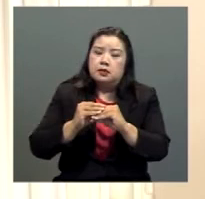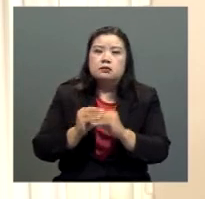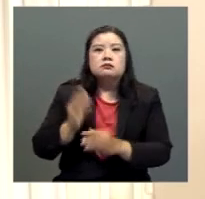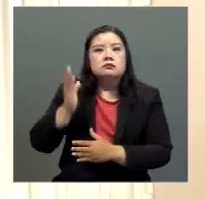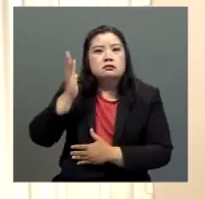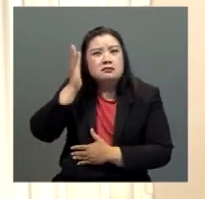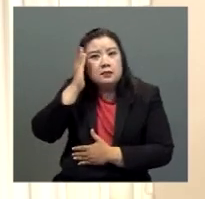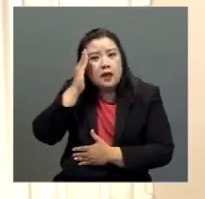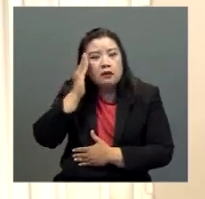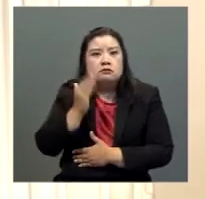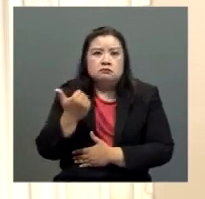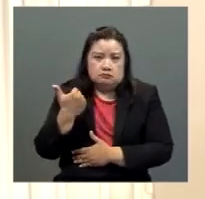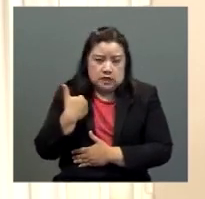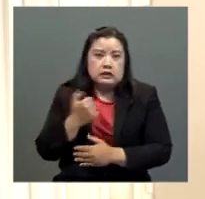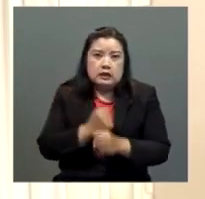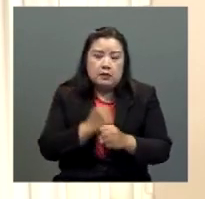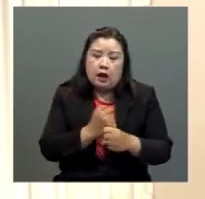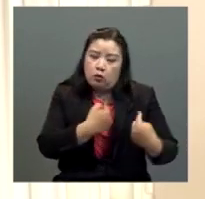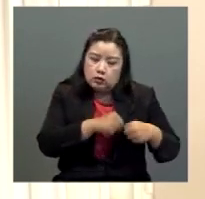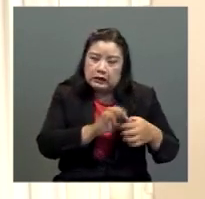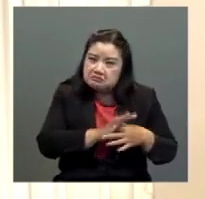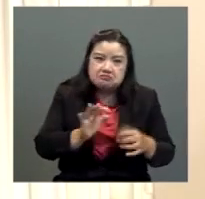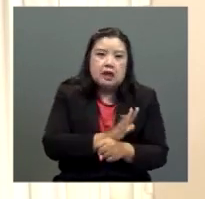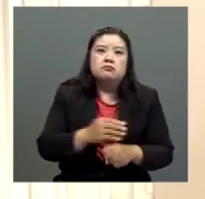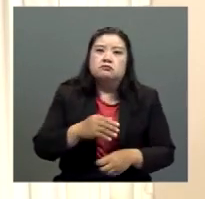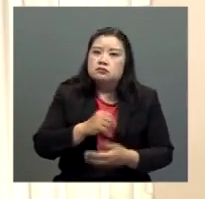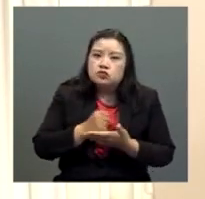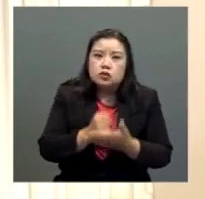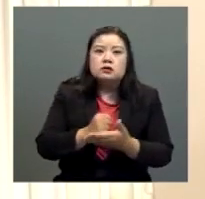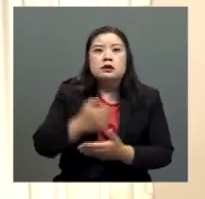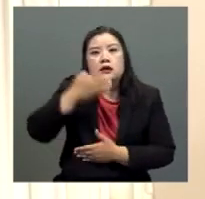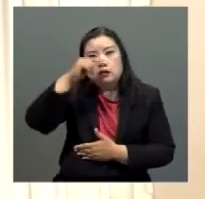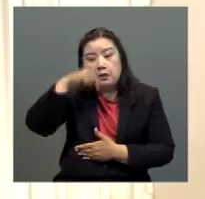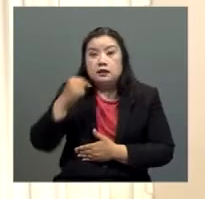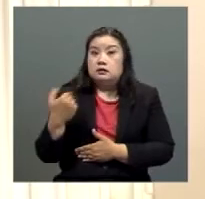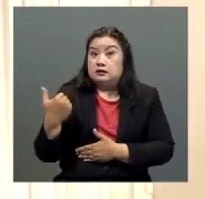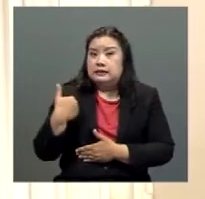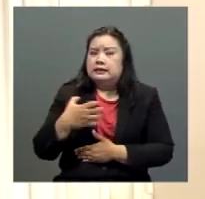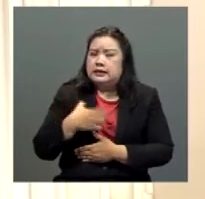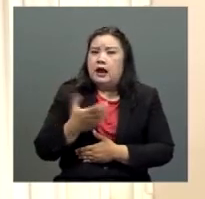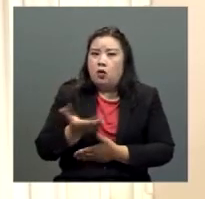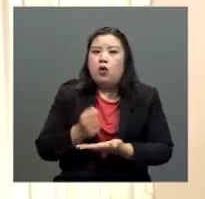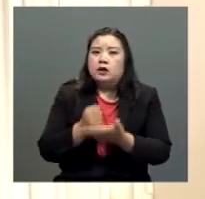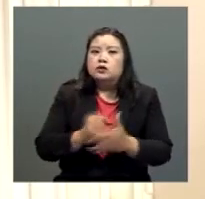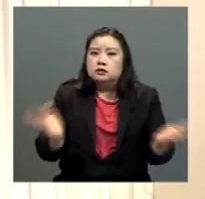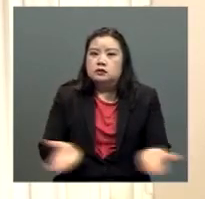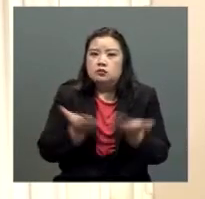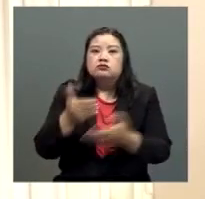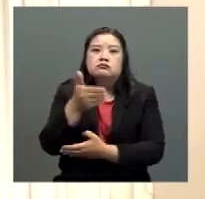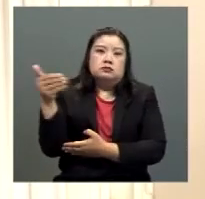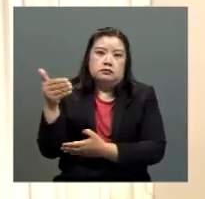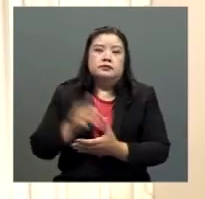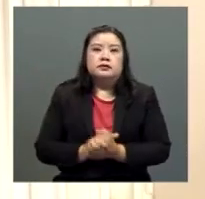านต่างก็เต็มใจโดยเฉพาะอย่างยิ่งในช่วงเวลาที่ประเทศต้องการความช่วยเหลืออย่างมากที่สุดเพราะผมรู้ว่